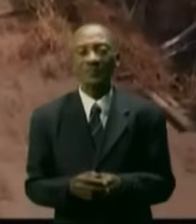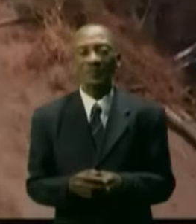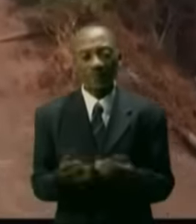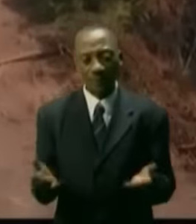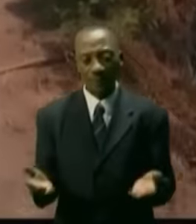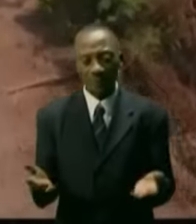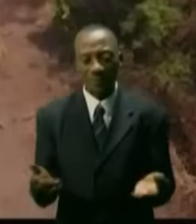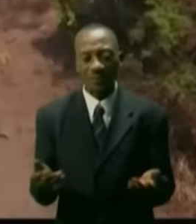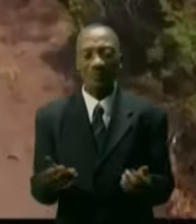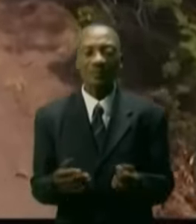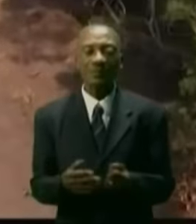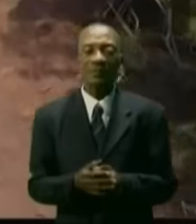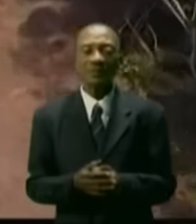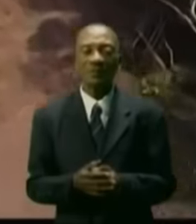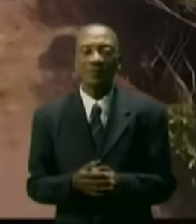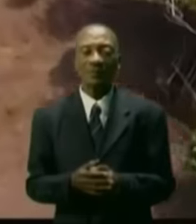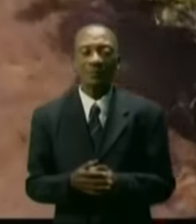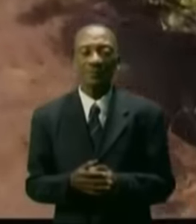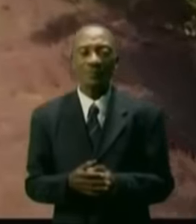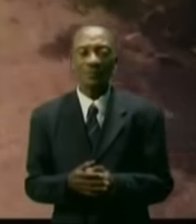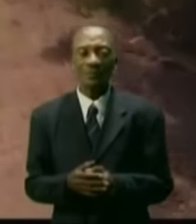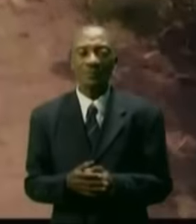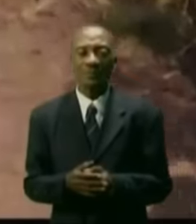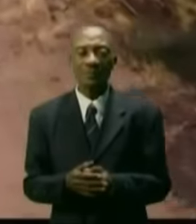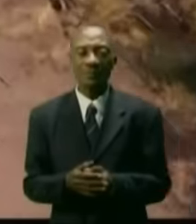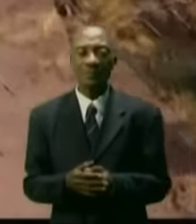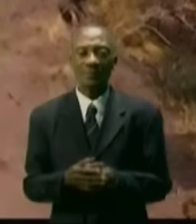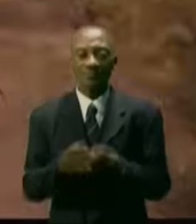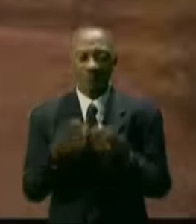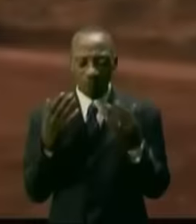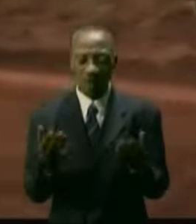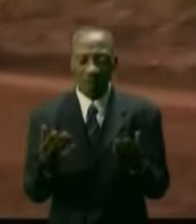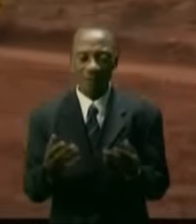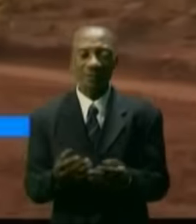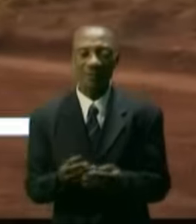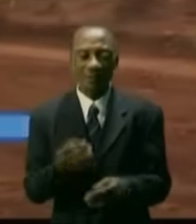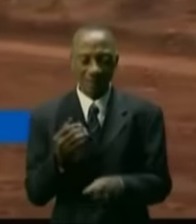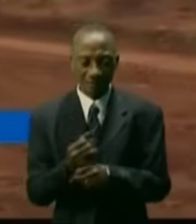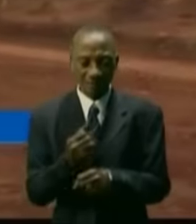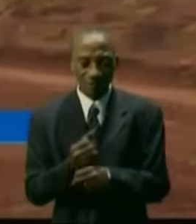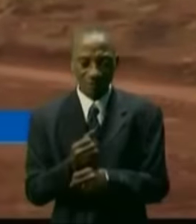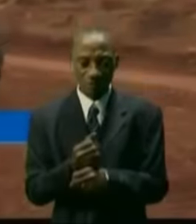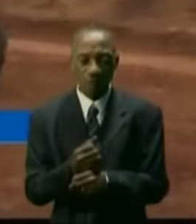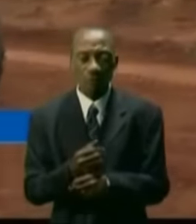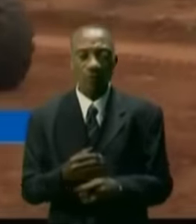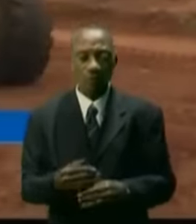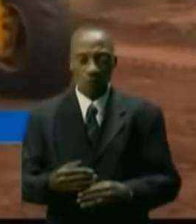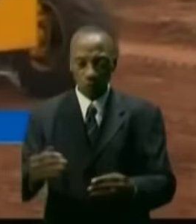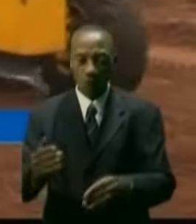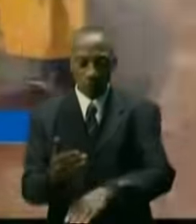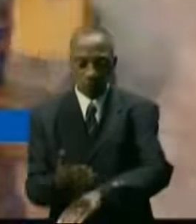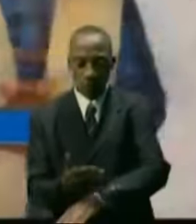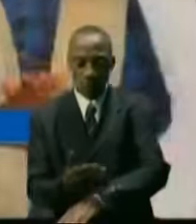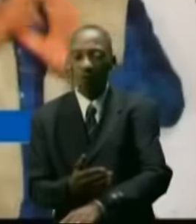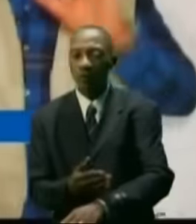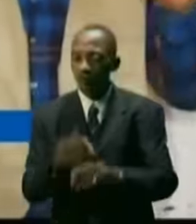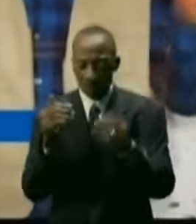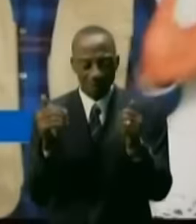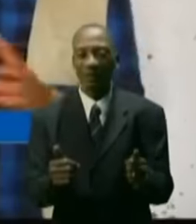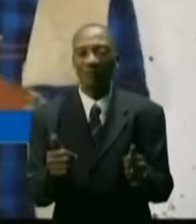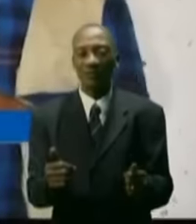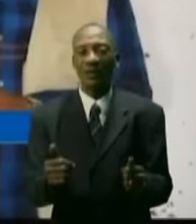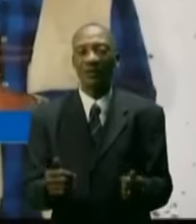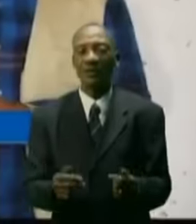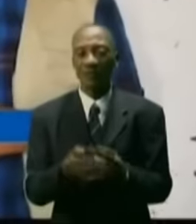Précision qu'à l'heure d'aujourd'hui, le taux d'exécution de travaux d'ouverture des pistes 14 mètres de part et d'autre